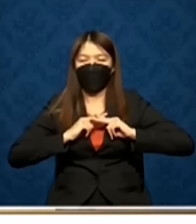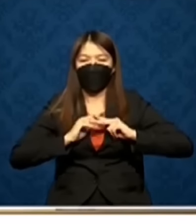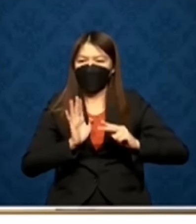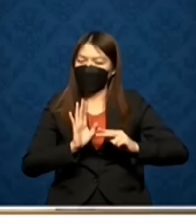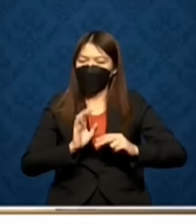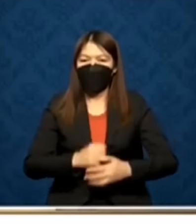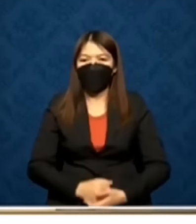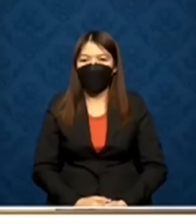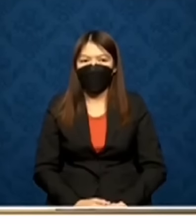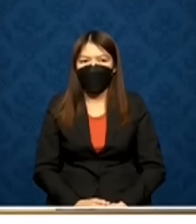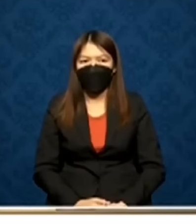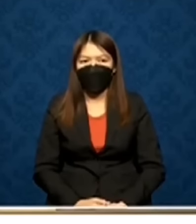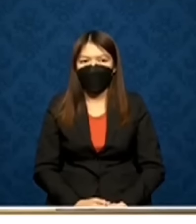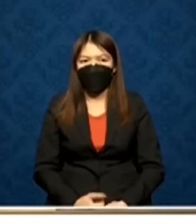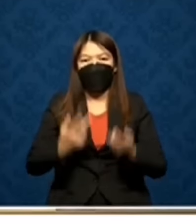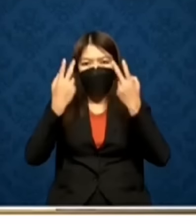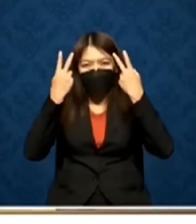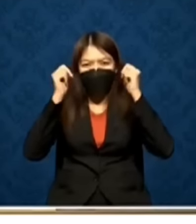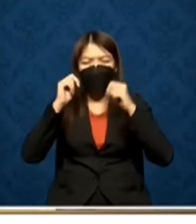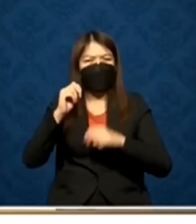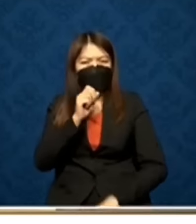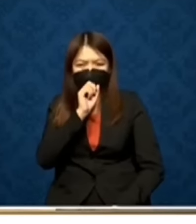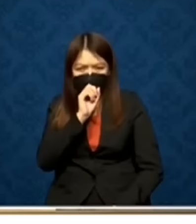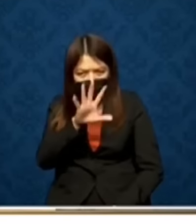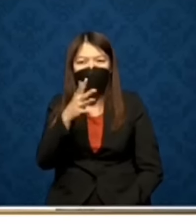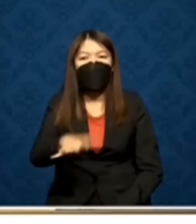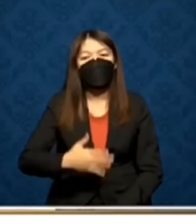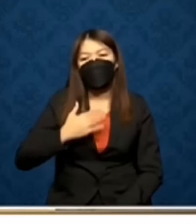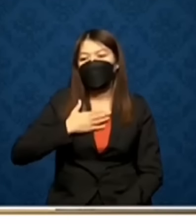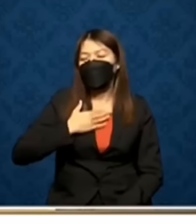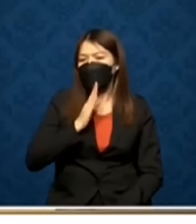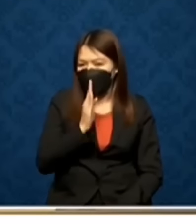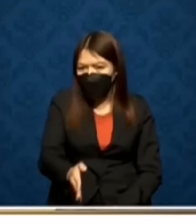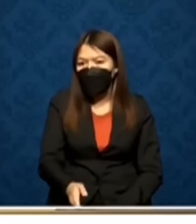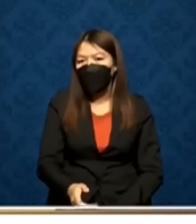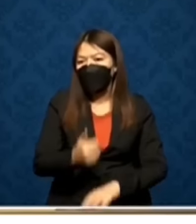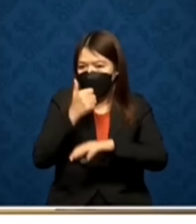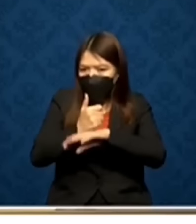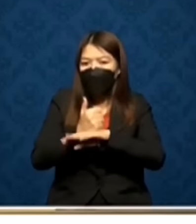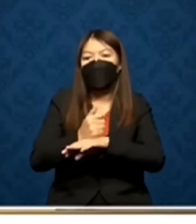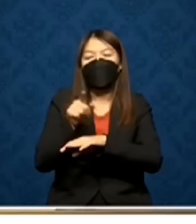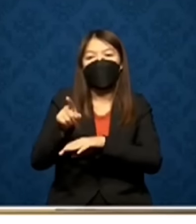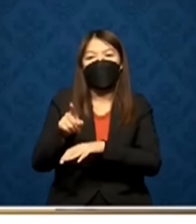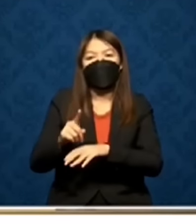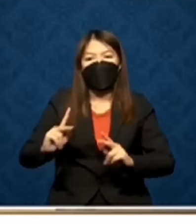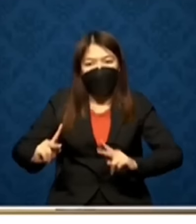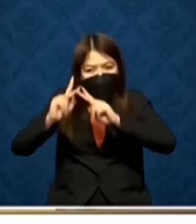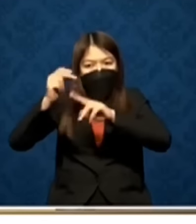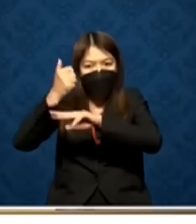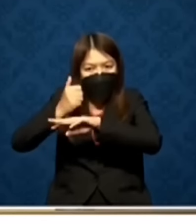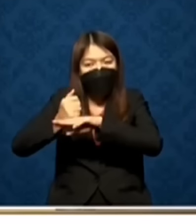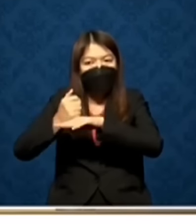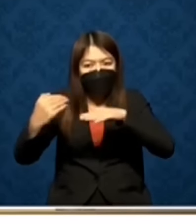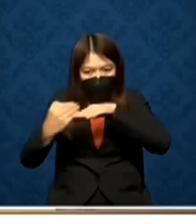องนายกได้ประกาศว่าเป็นคนซื่อสัตย์เนี่ยนายกต้องมารักษาการรัฐมนตรีคมนาคมท่านอาจจะเอารัฐมนตรีกลาโหม